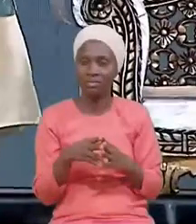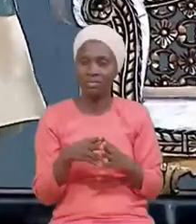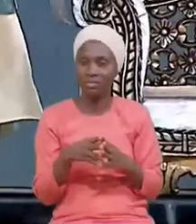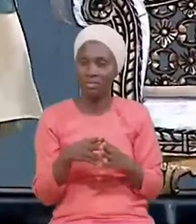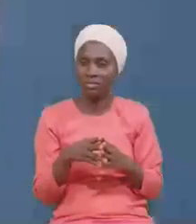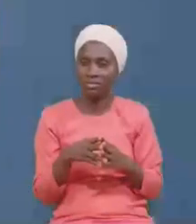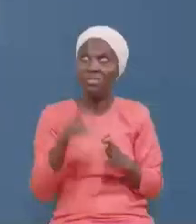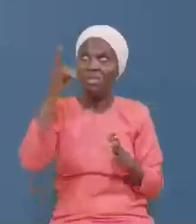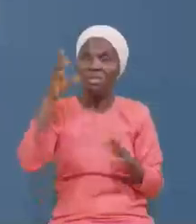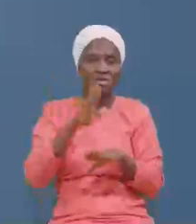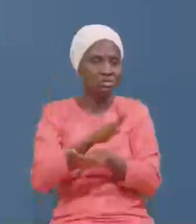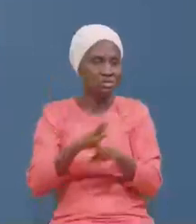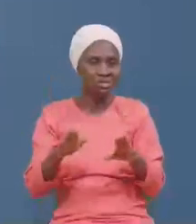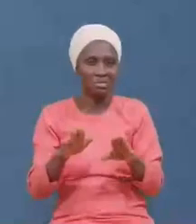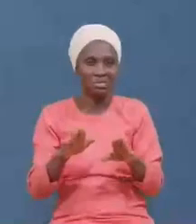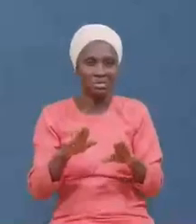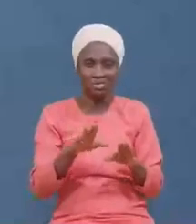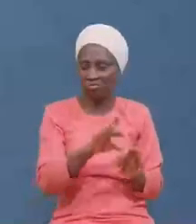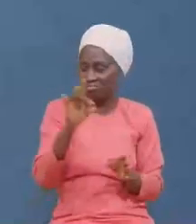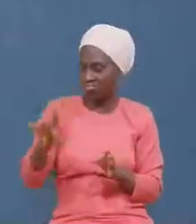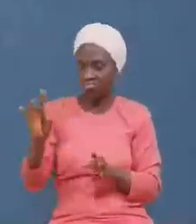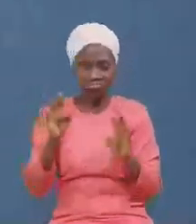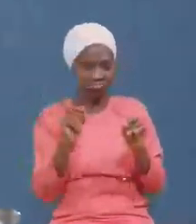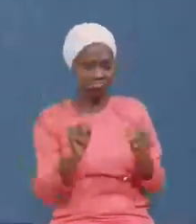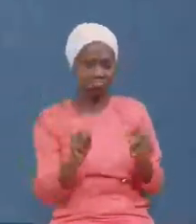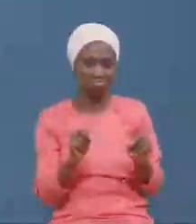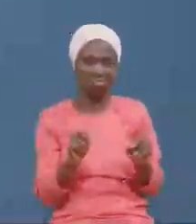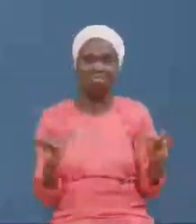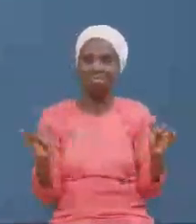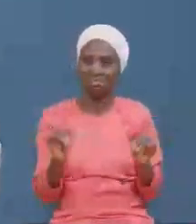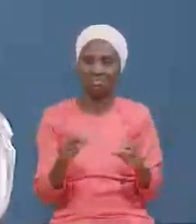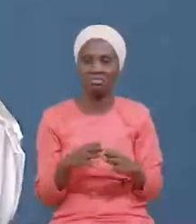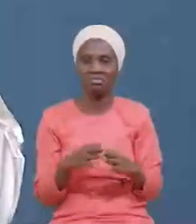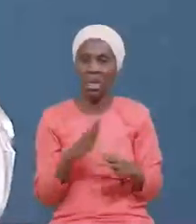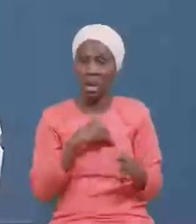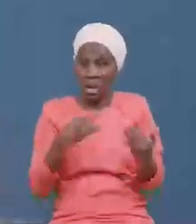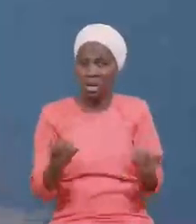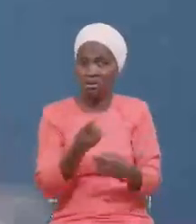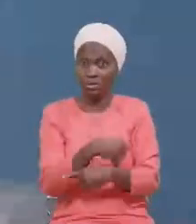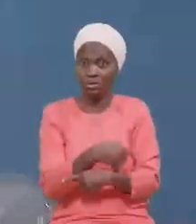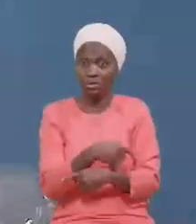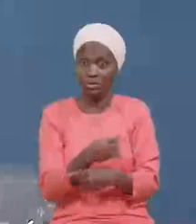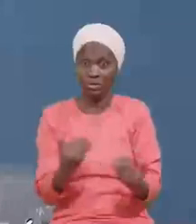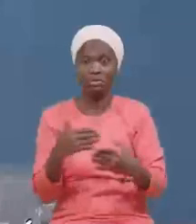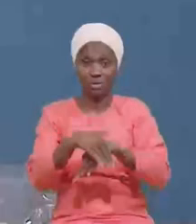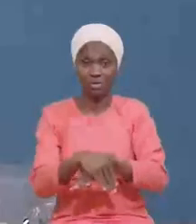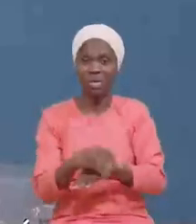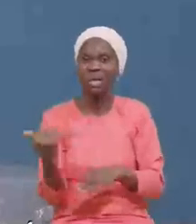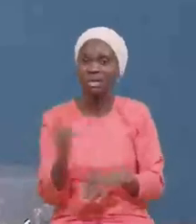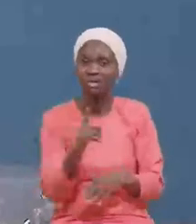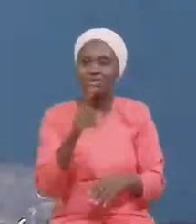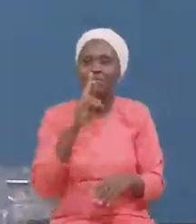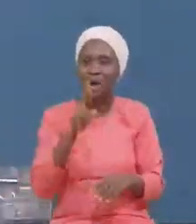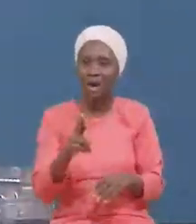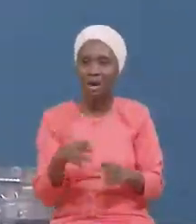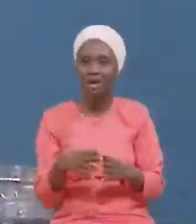Il ne discrimine pas. Et ce soir, où que vous soyez, assis